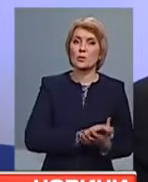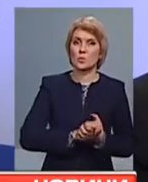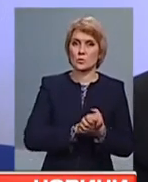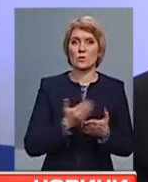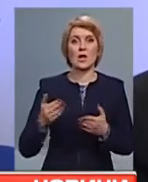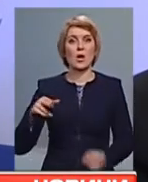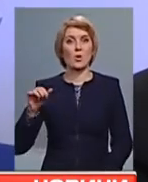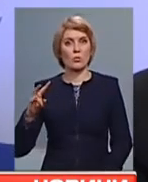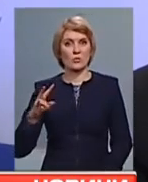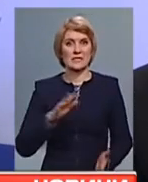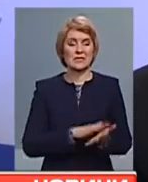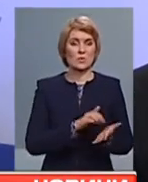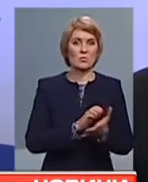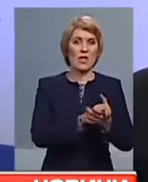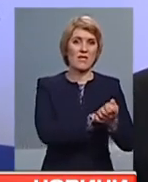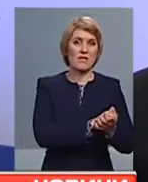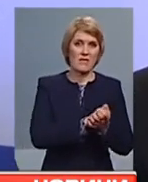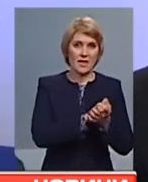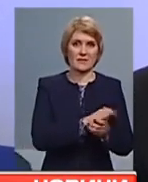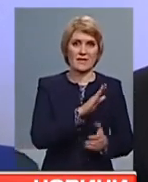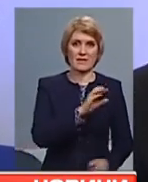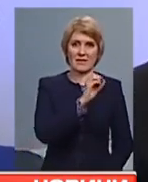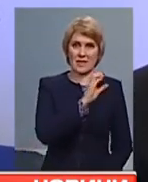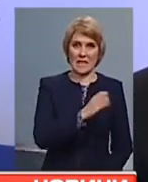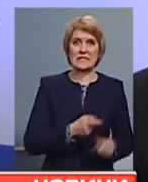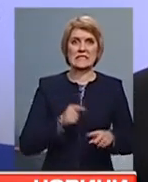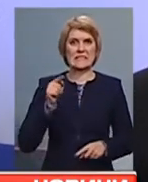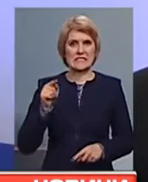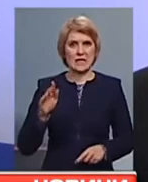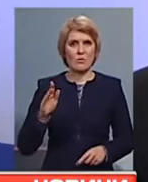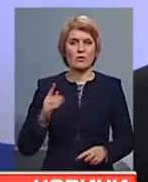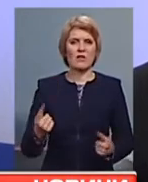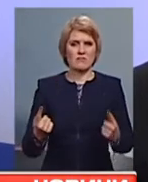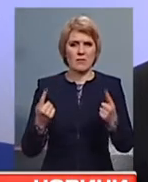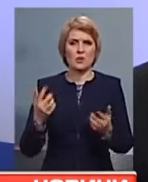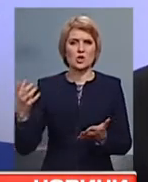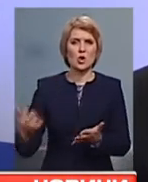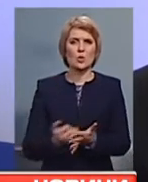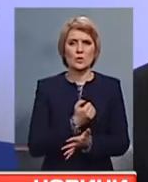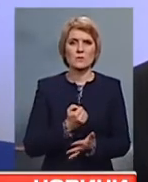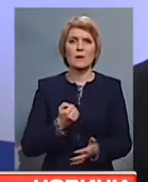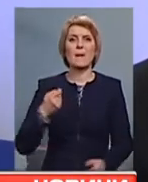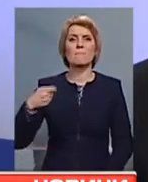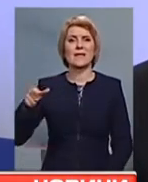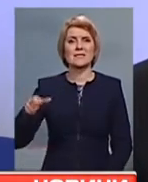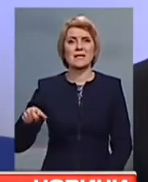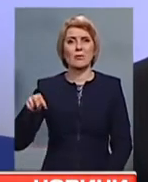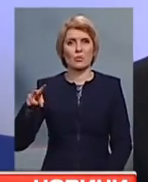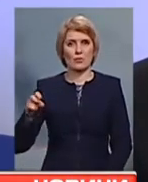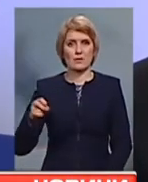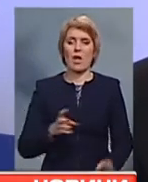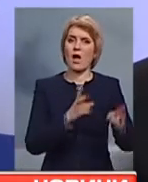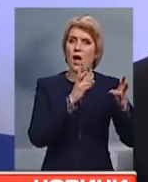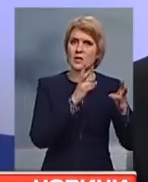країнами-членами ЄС та між лідерами країн ЄС, це буде історія найбільшого успіху президента Путіна. І це буде катастрофа